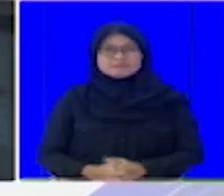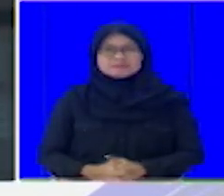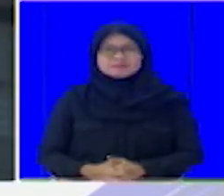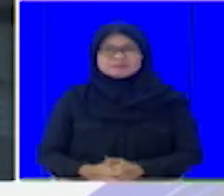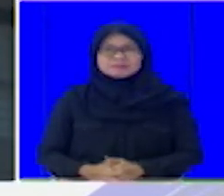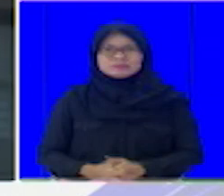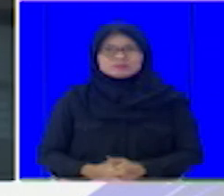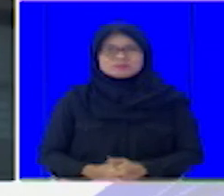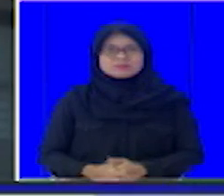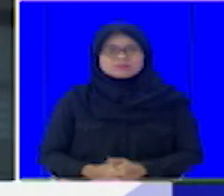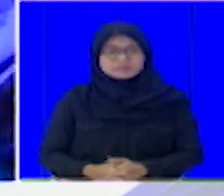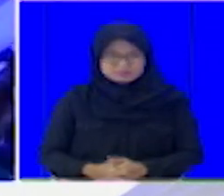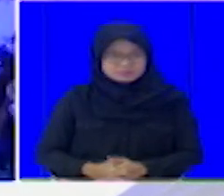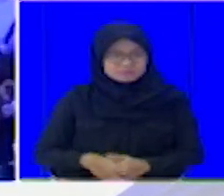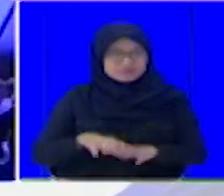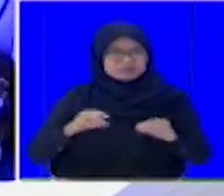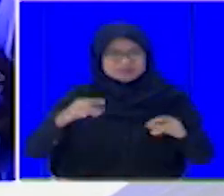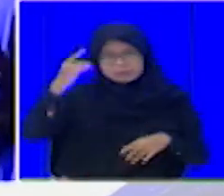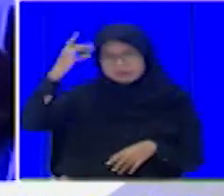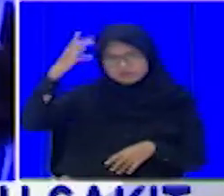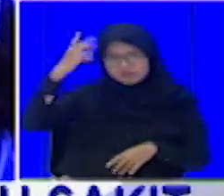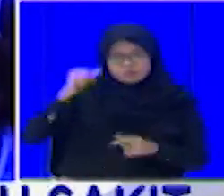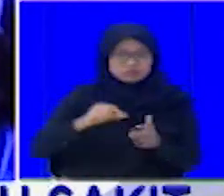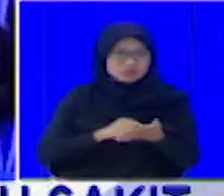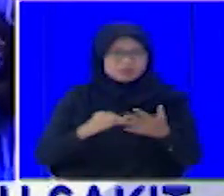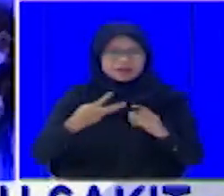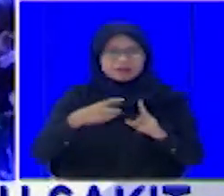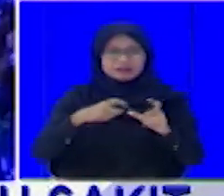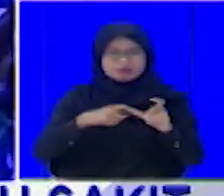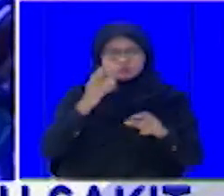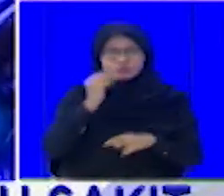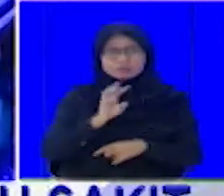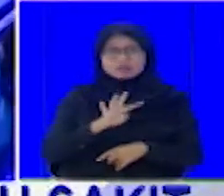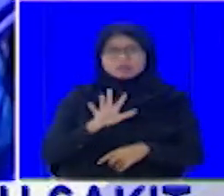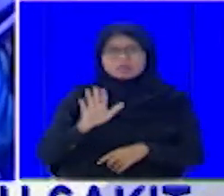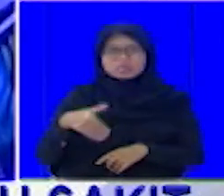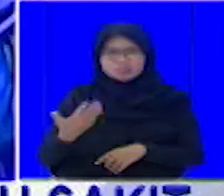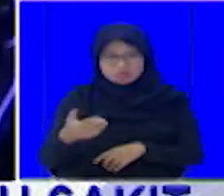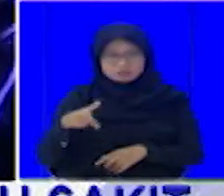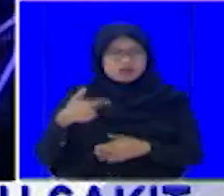Seorang asisten rumah tangga berinisial ES yang berusia 45 tahun terbaring di Rumah Sakit Bhayangkara Polda, Jawa Timur.